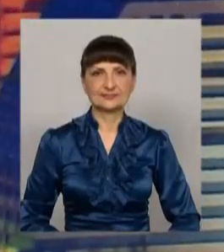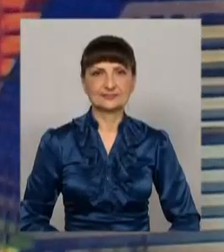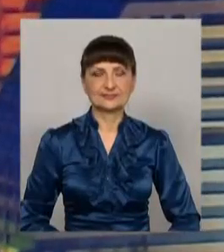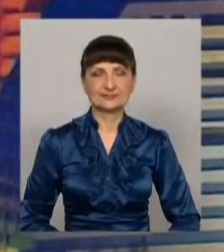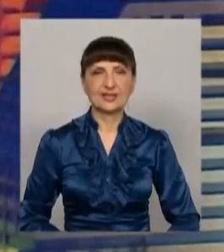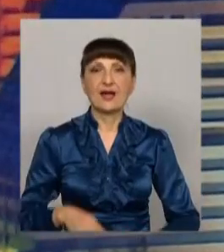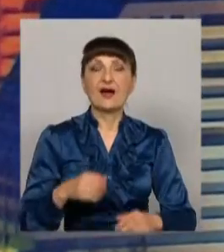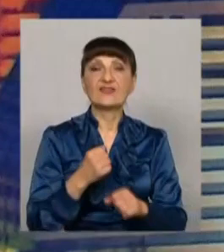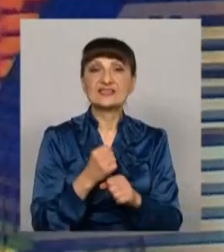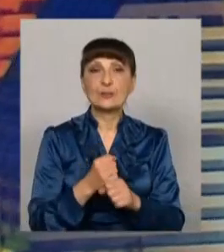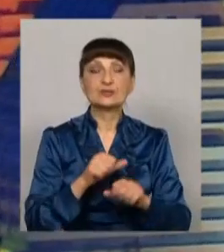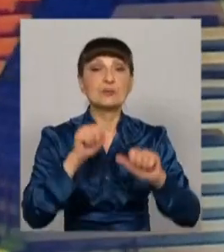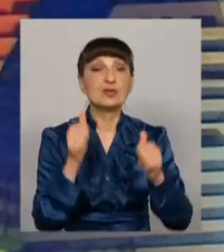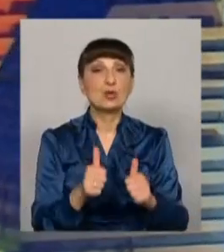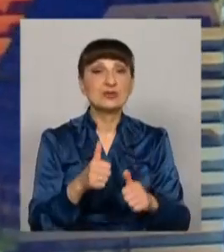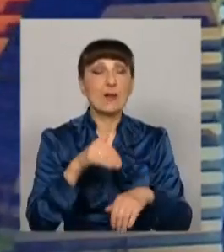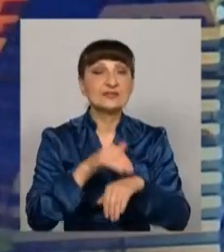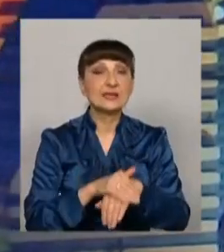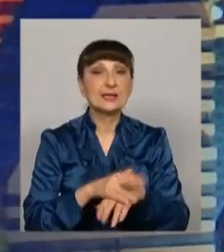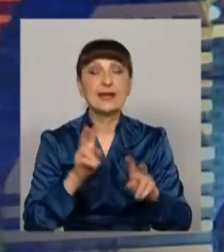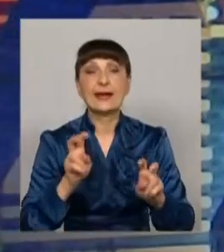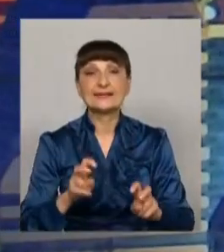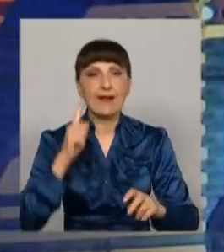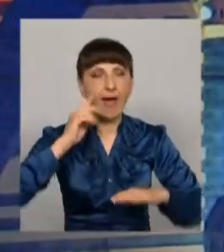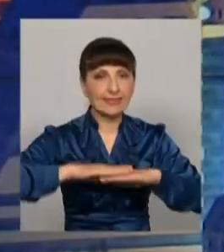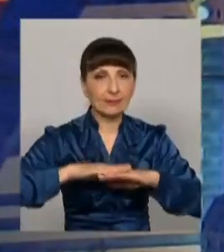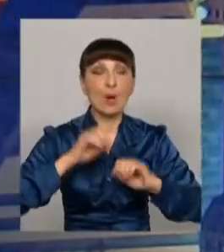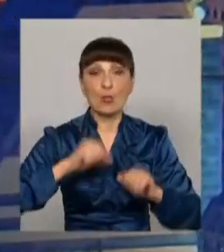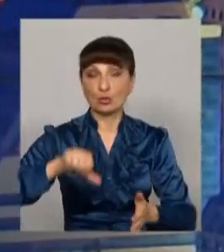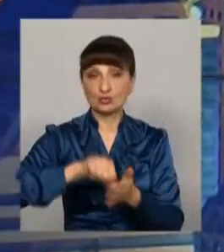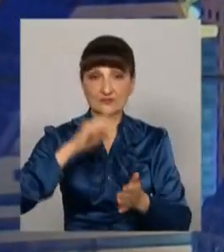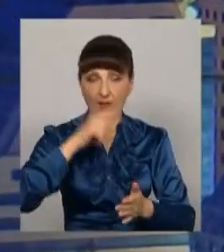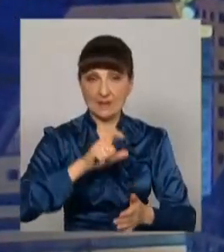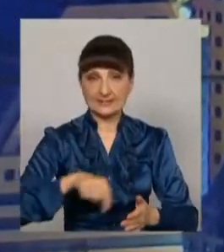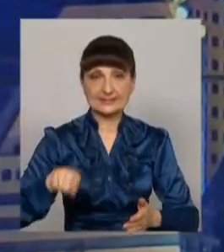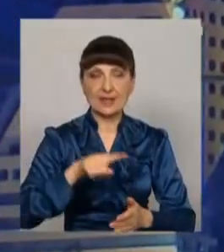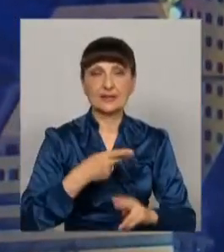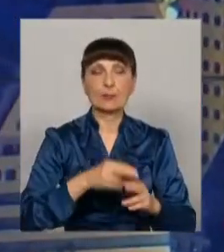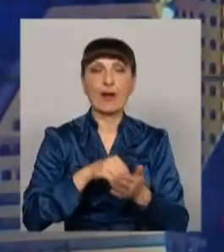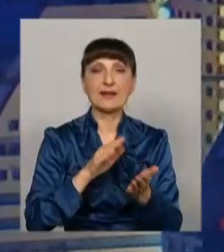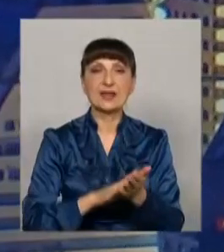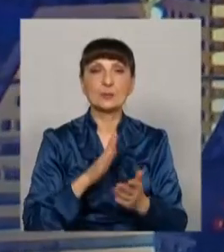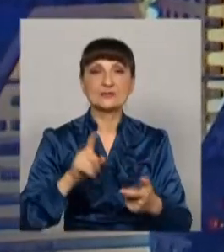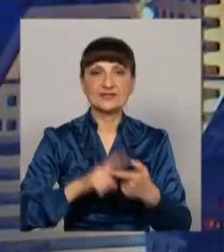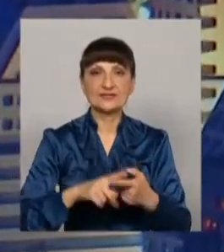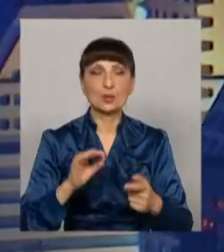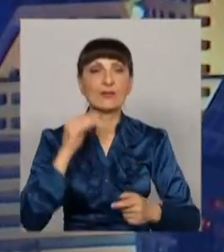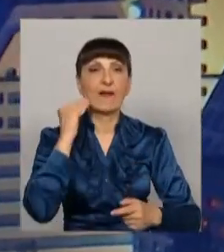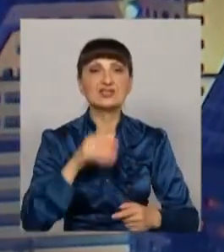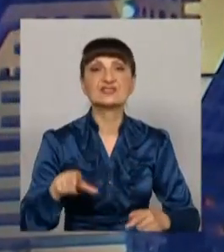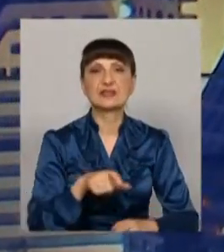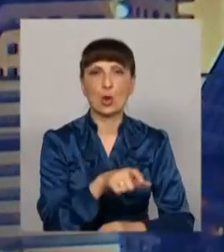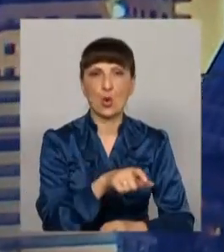В разработке методики по определению рейтинга акимов областей смогут участвовать казахстанцы. Этот показатель будет зависеть от качества